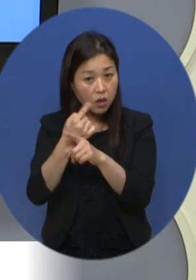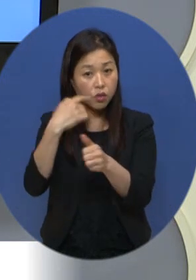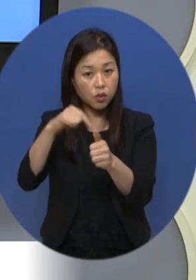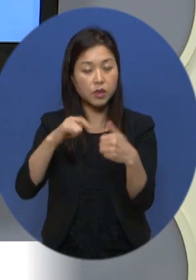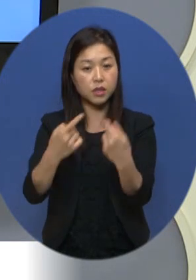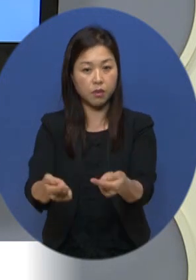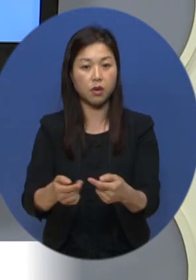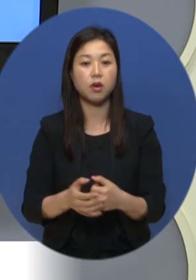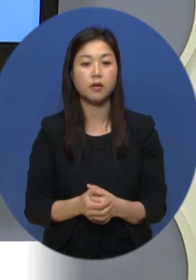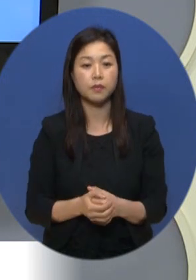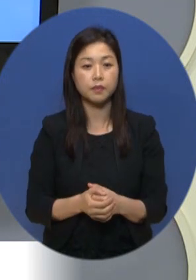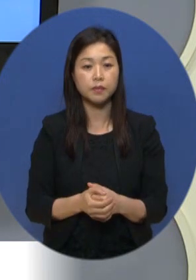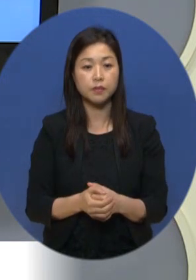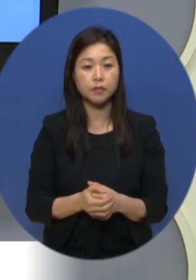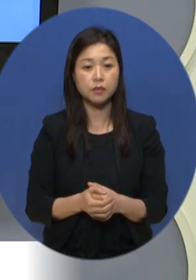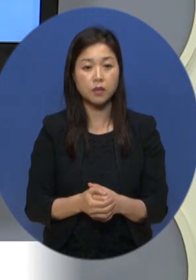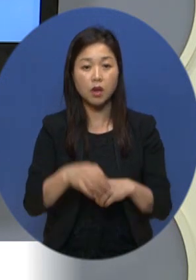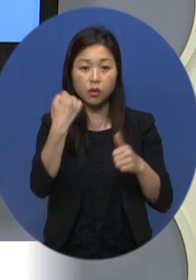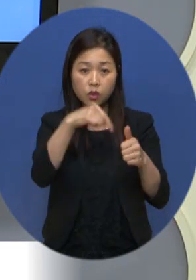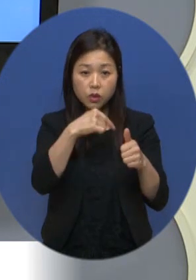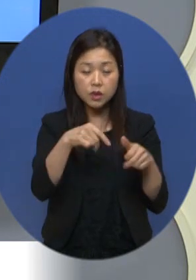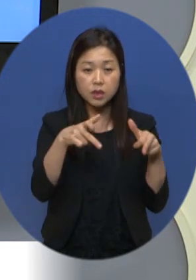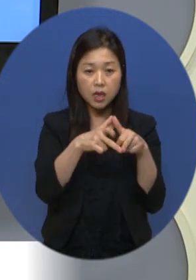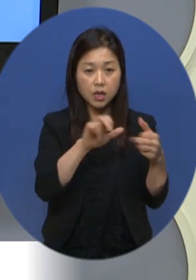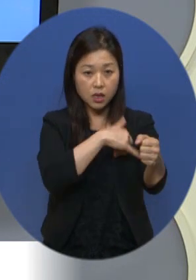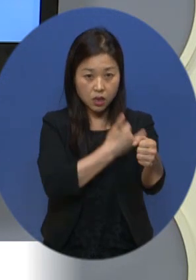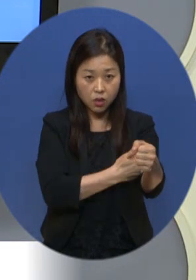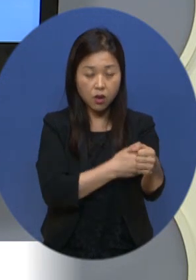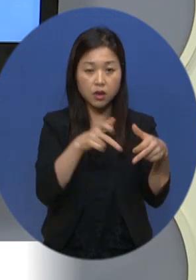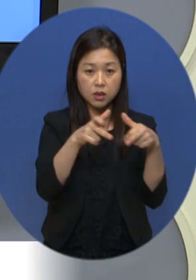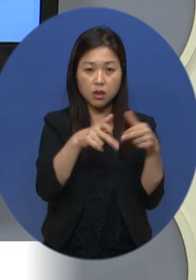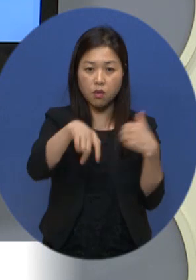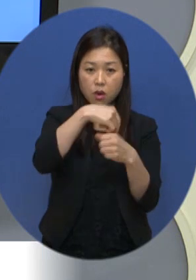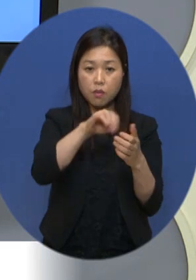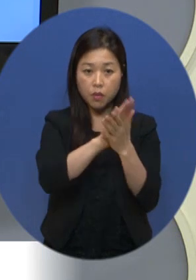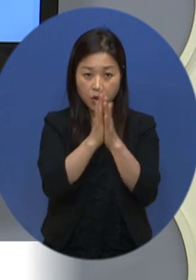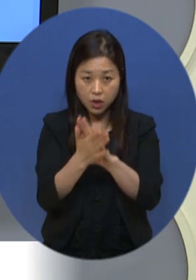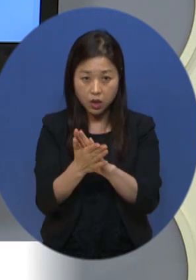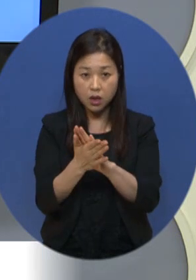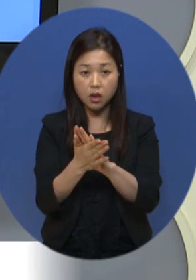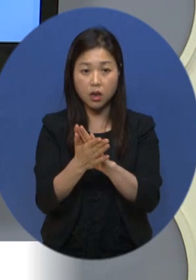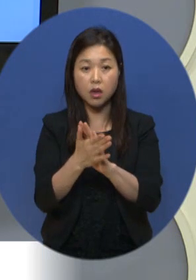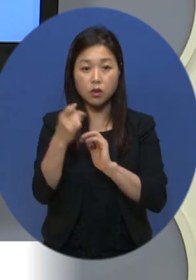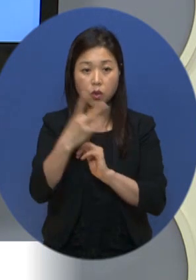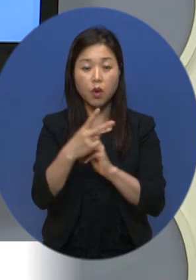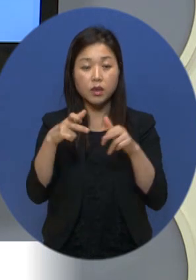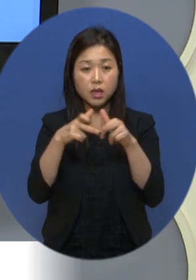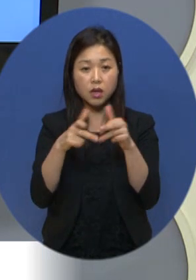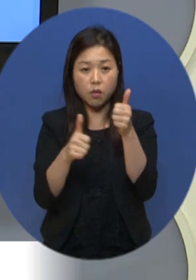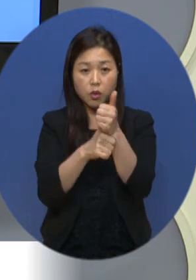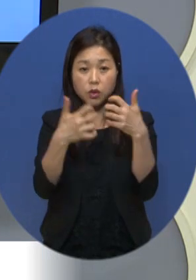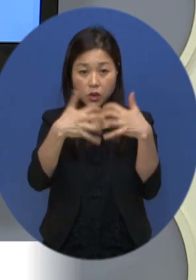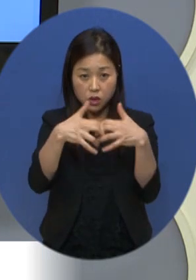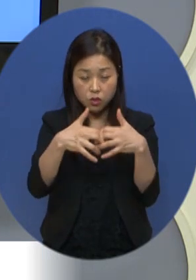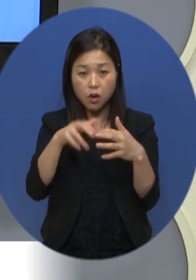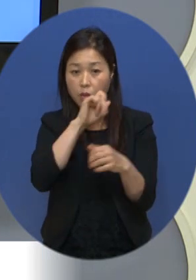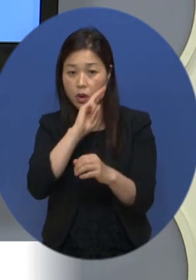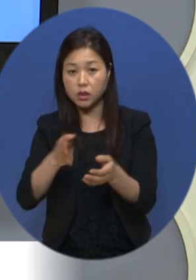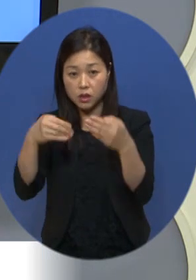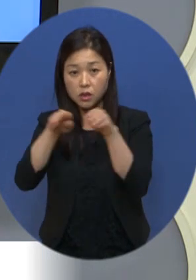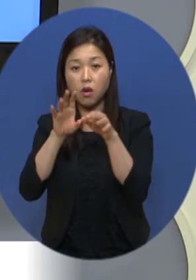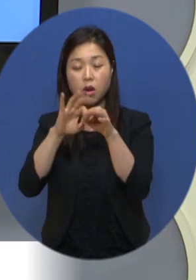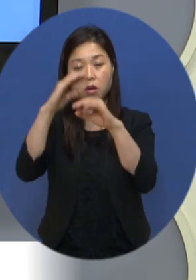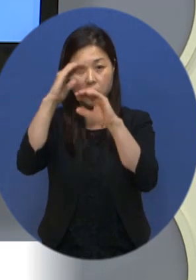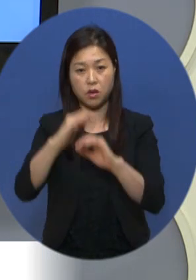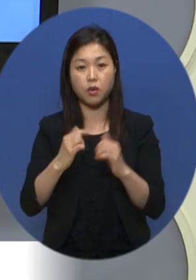참여합니다 교육은 장애인 인권과 장애 패러다임의 변화 장애인 보조기구 및 편의시설 등의